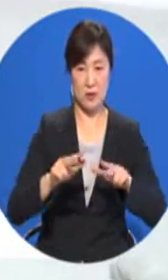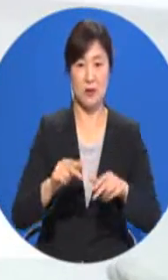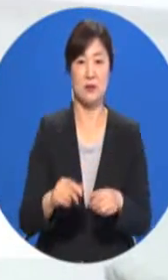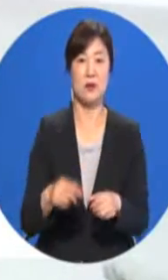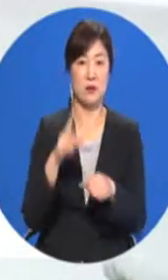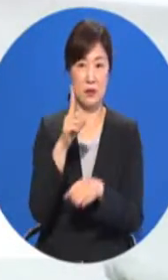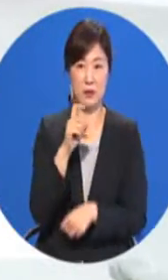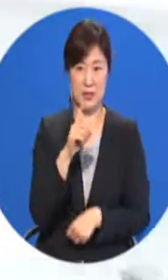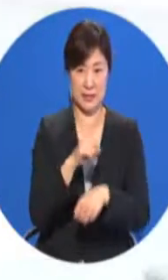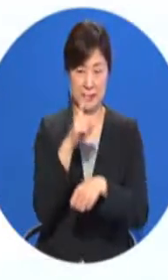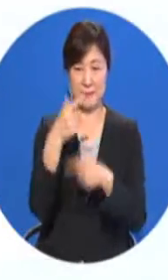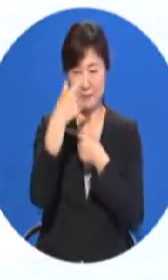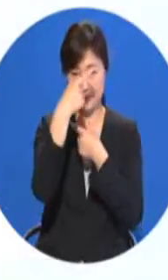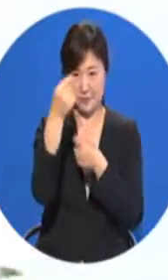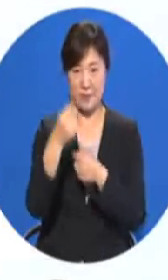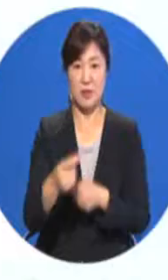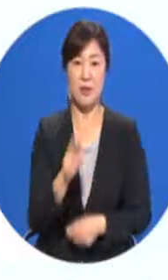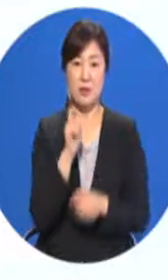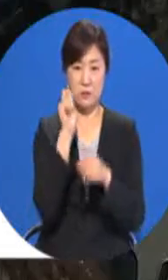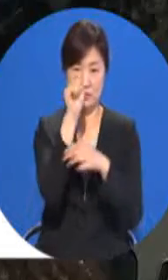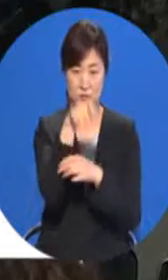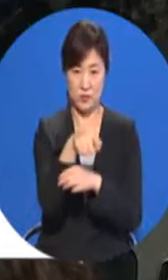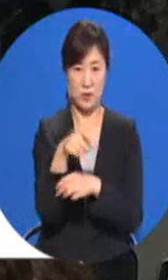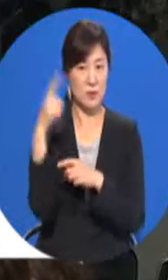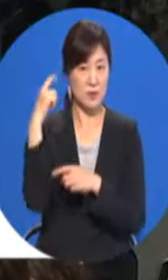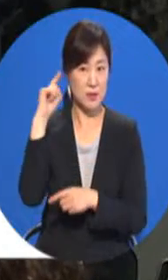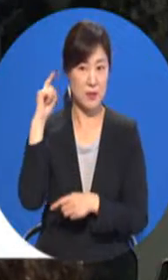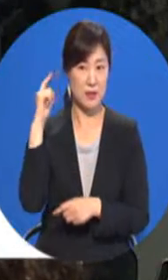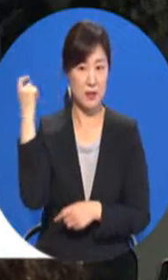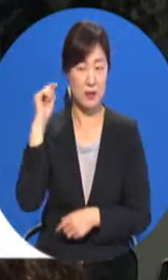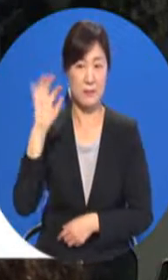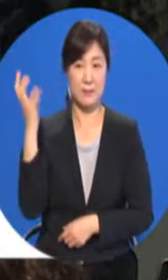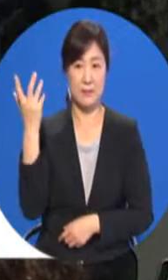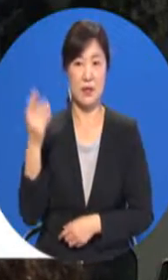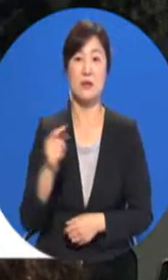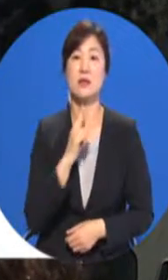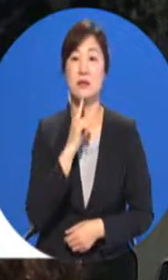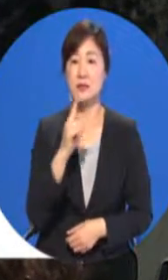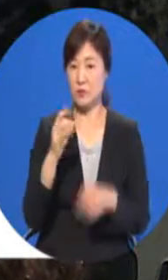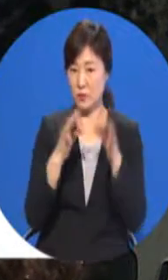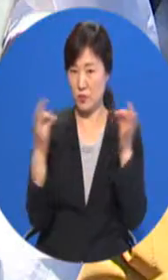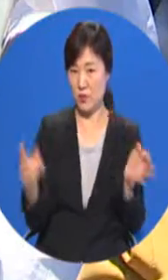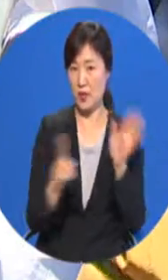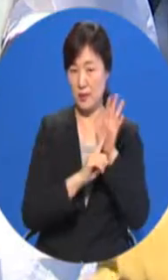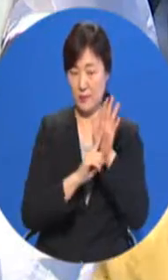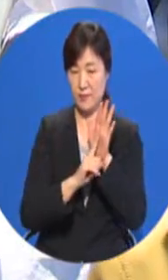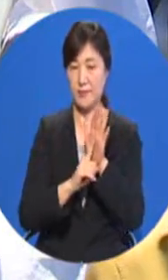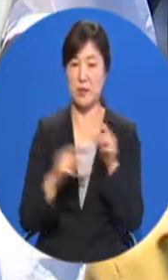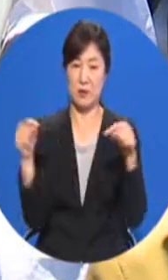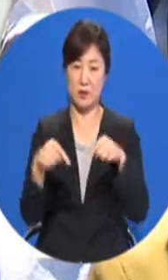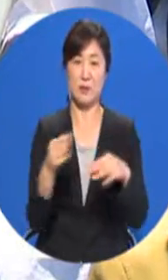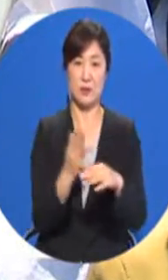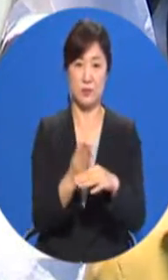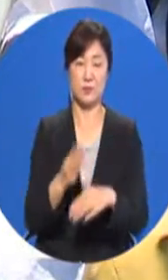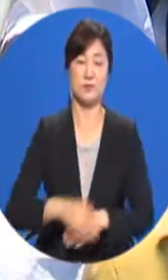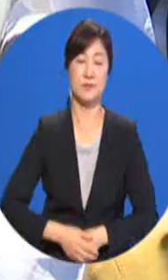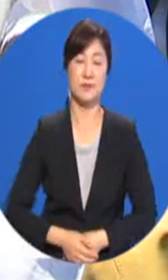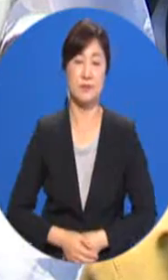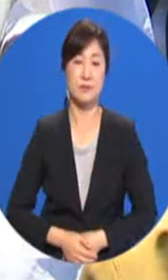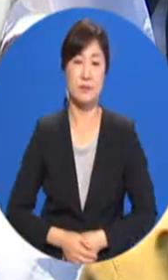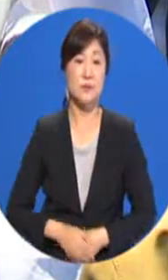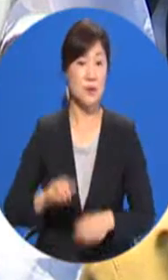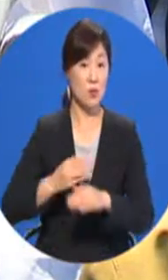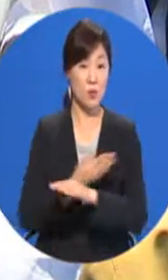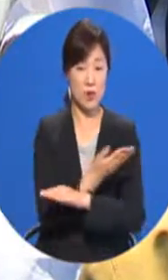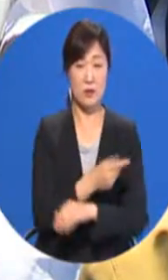맞춰 민방위 묵념 사이렌을 1분간 울릴 수 있도록 행정안전부 전라남도와 협의하고 있다고 밝혔습니다. 이 밖에